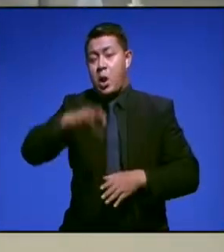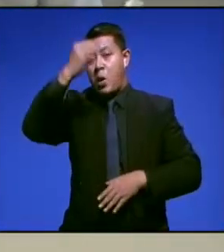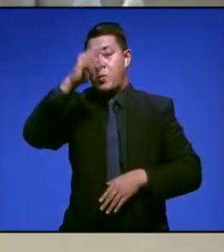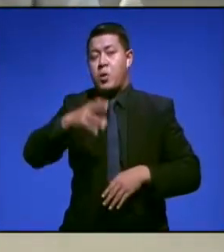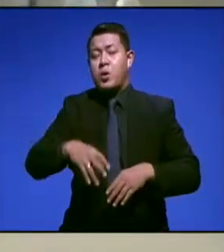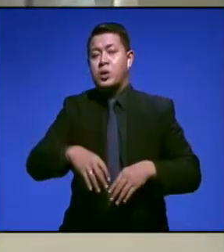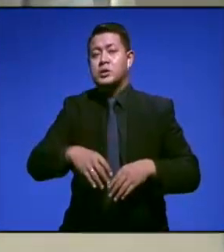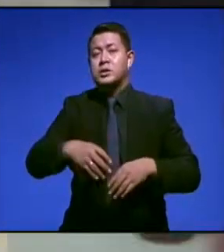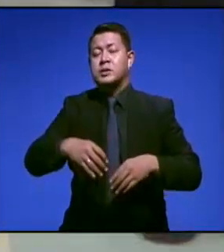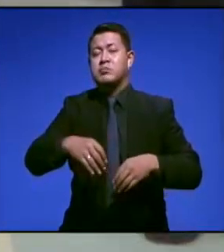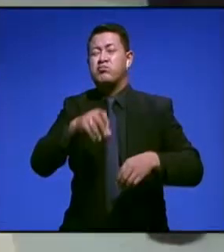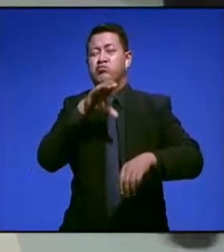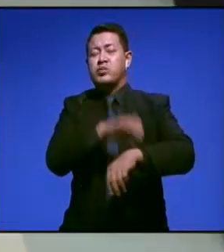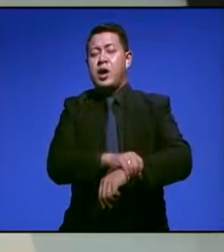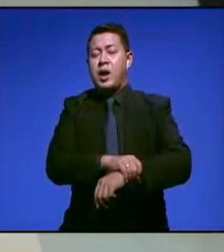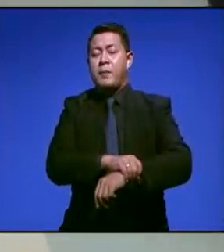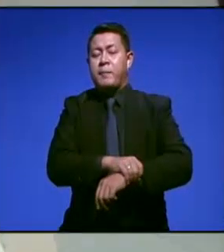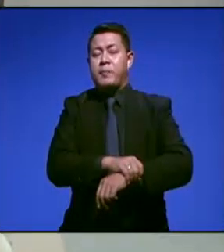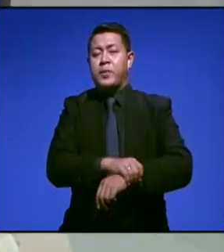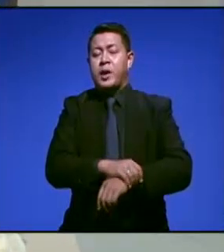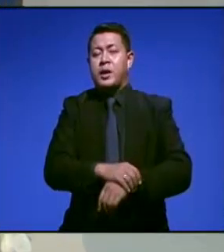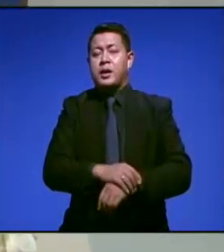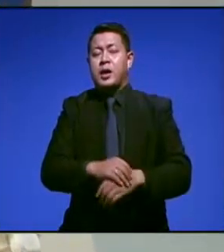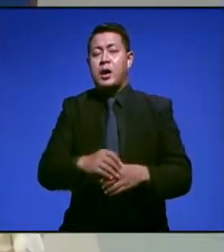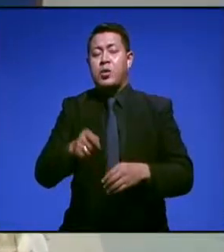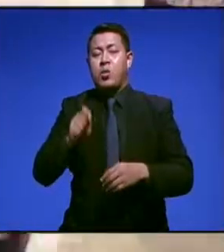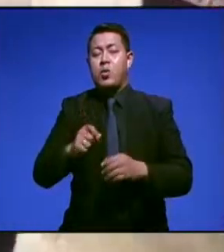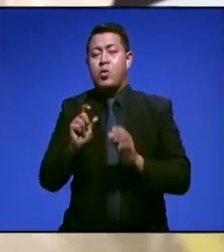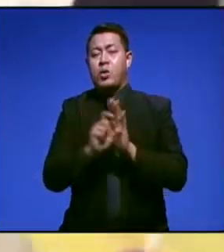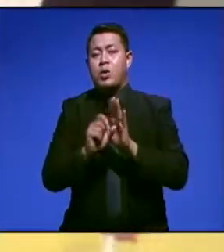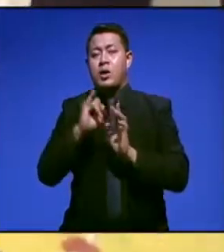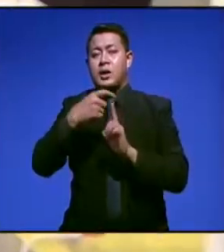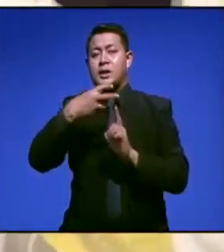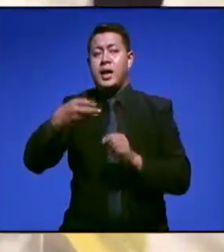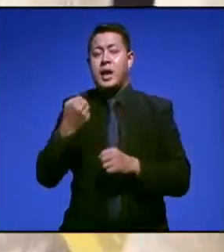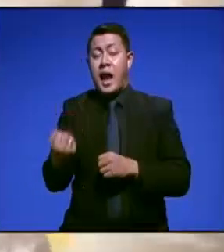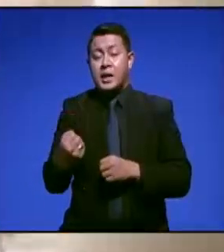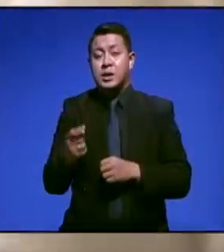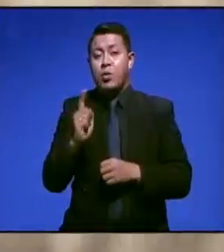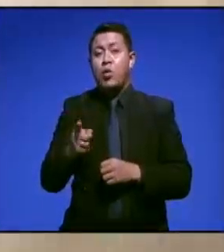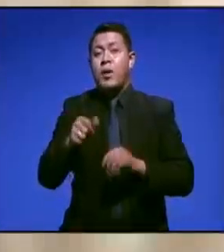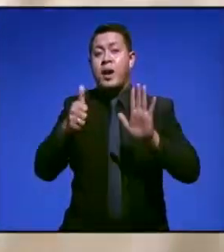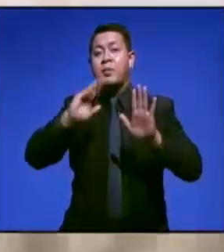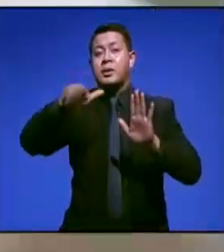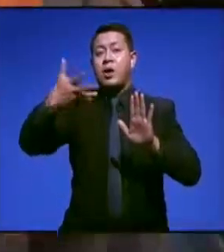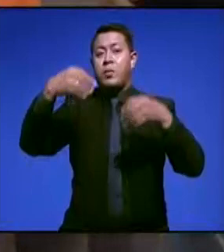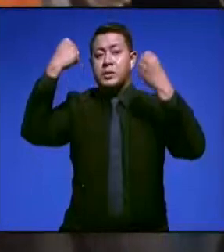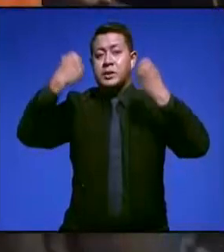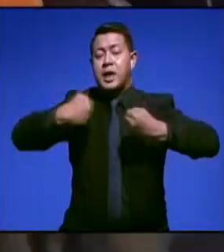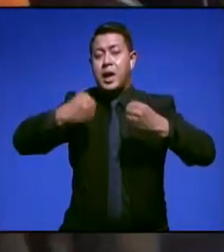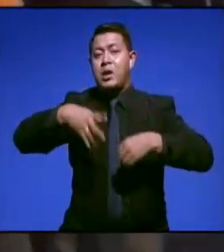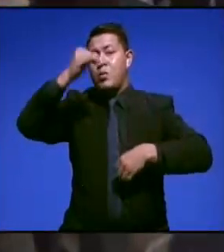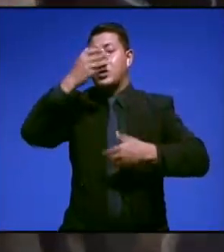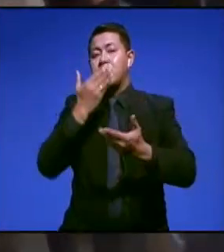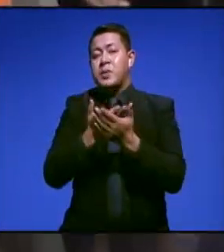menjerat AC dengan pasal 45 huruf A junto pasal 28 Undang-Undang ITE dengan ancaman hukuman 6 tahun penjara. Polisi